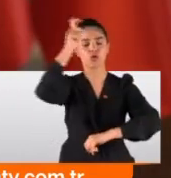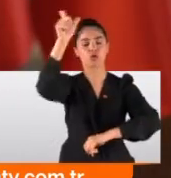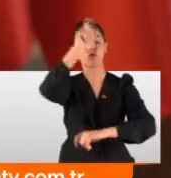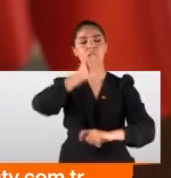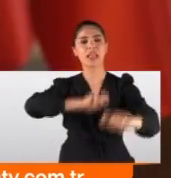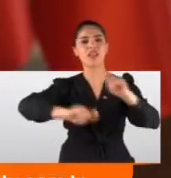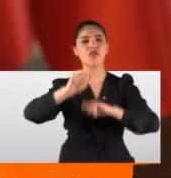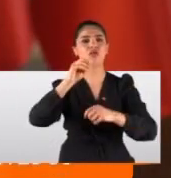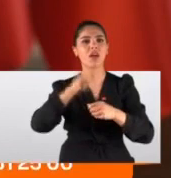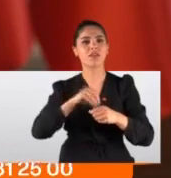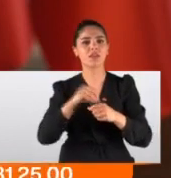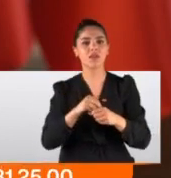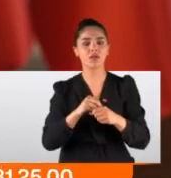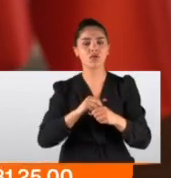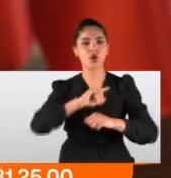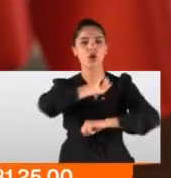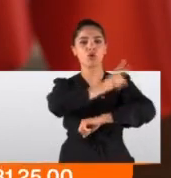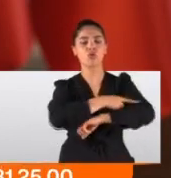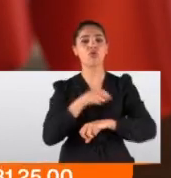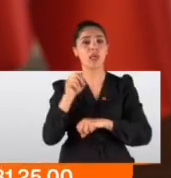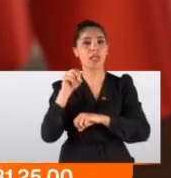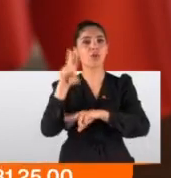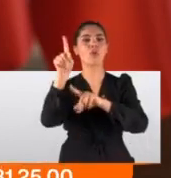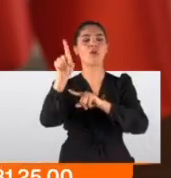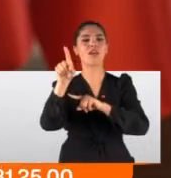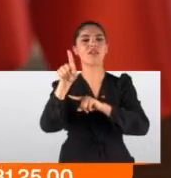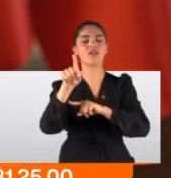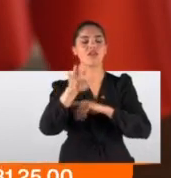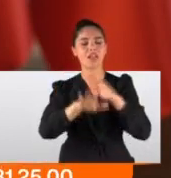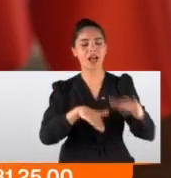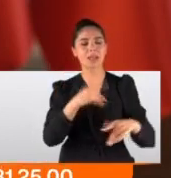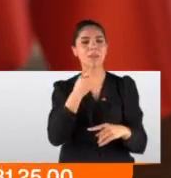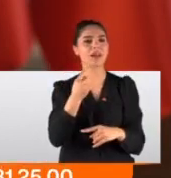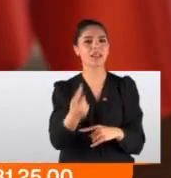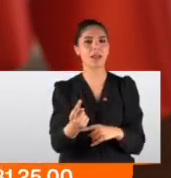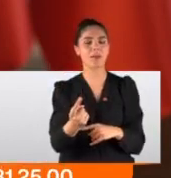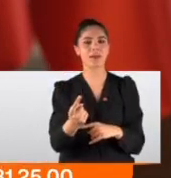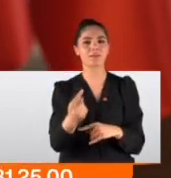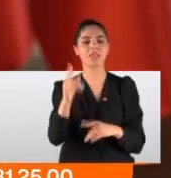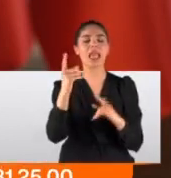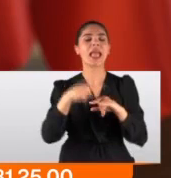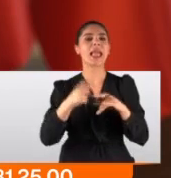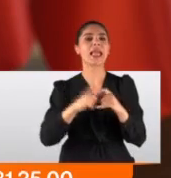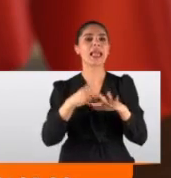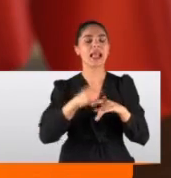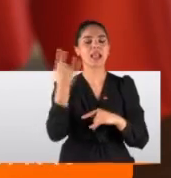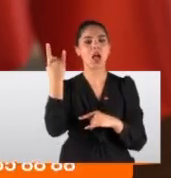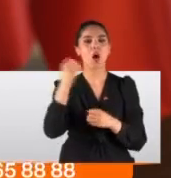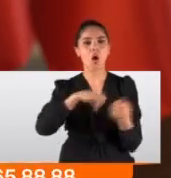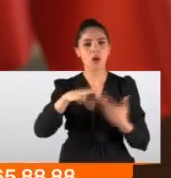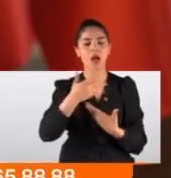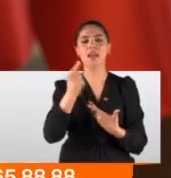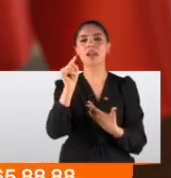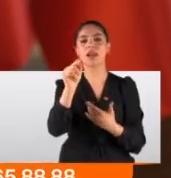inşası yolunda giderek güçlenen uyanışın ayak sesleridir. Gezi olaylarıyla sosyal